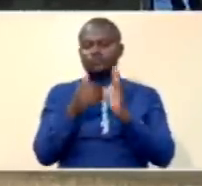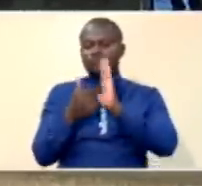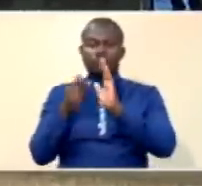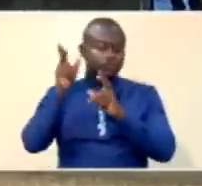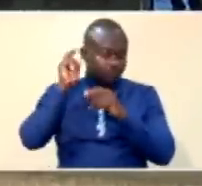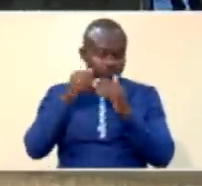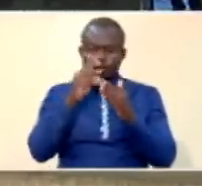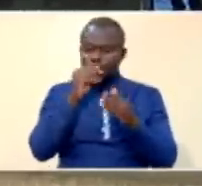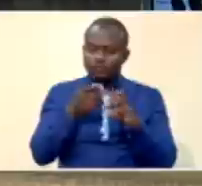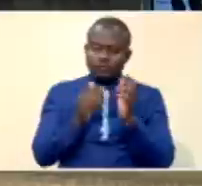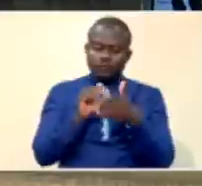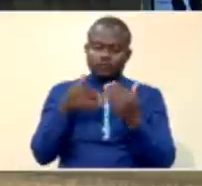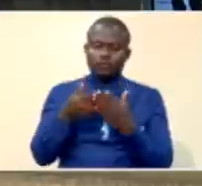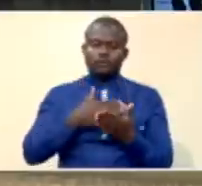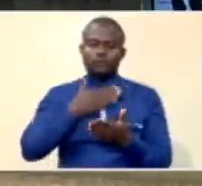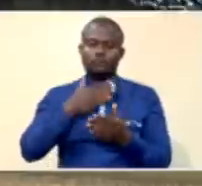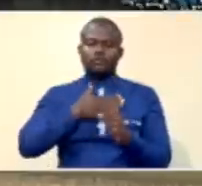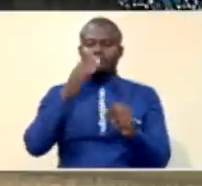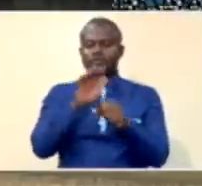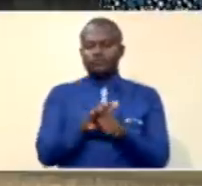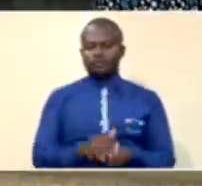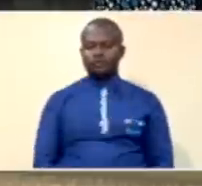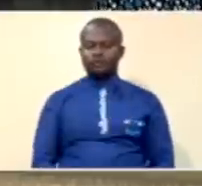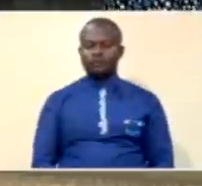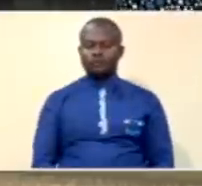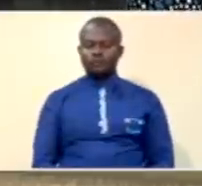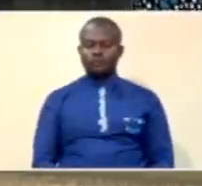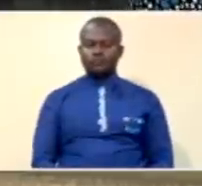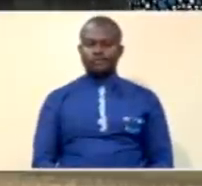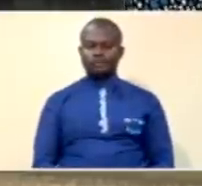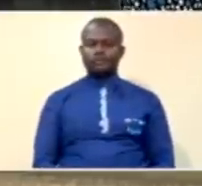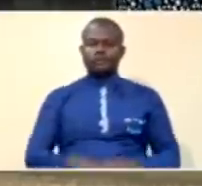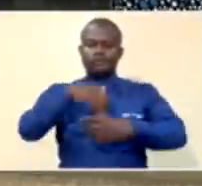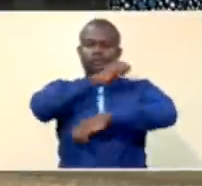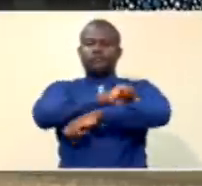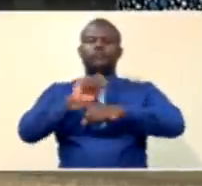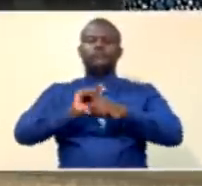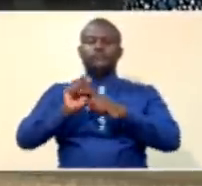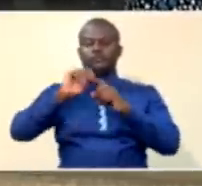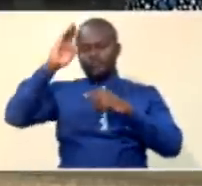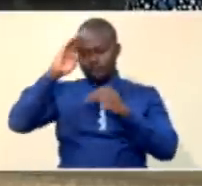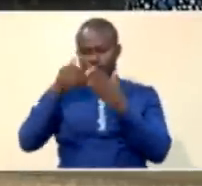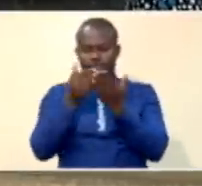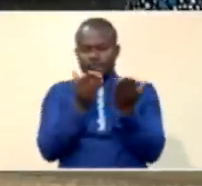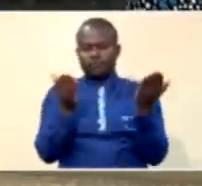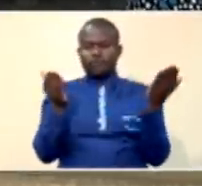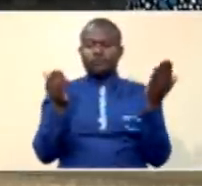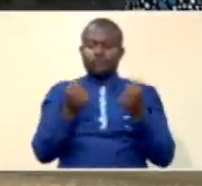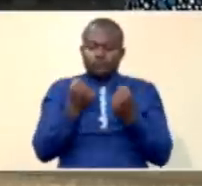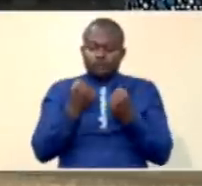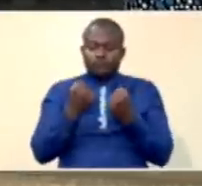bavuga kandi turanezerewe cyane. Police Training College, ishuri ry'amahugurwa rya polisi, urwego